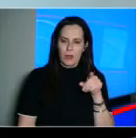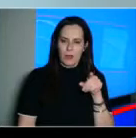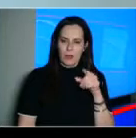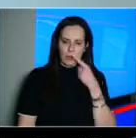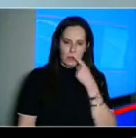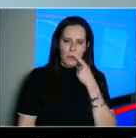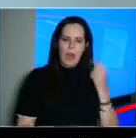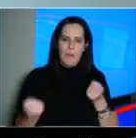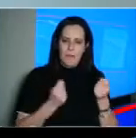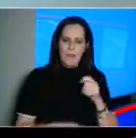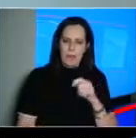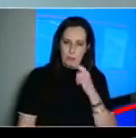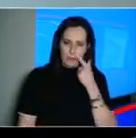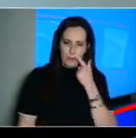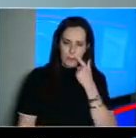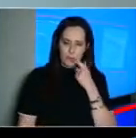ברנשטיין.